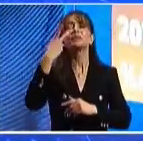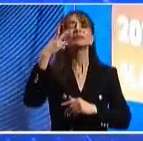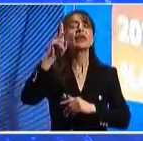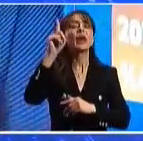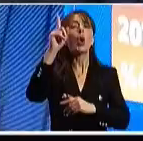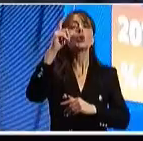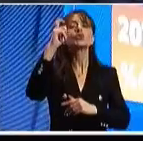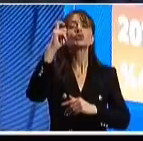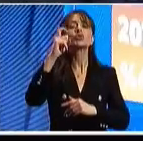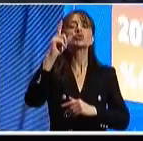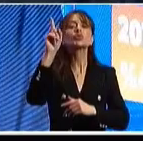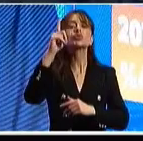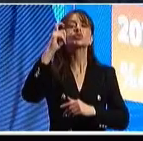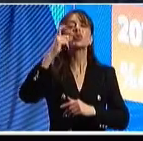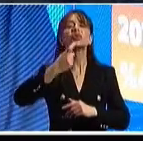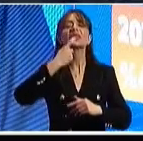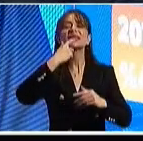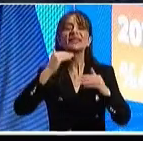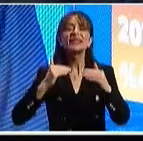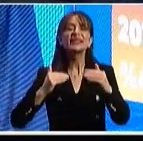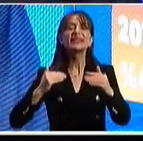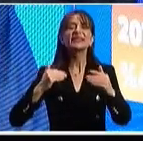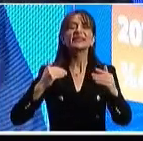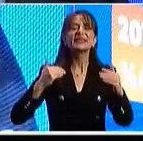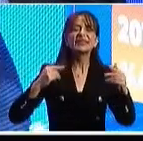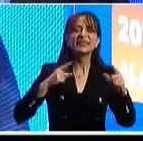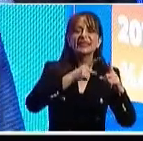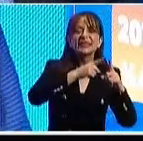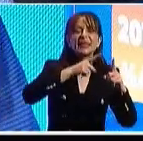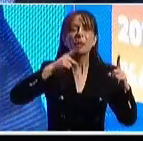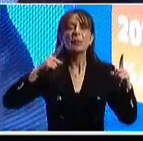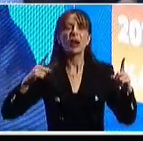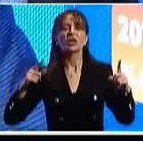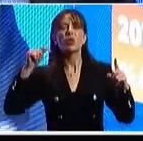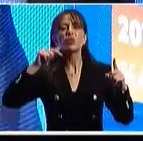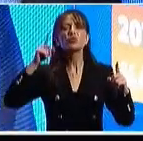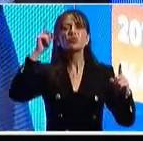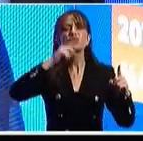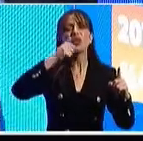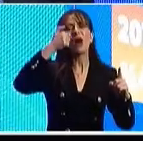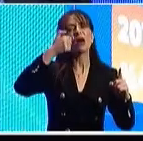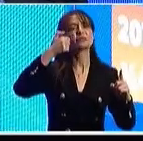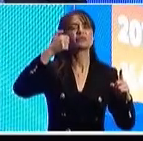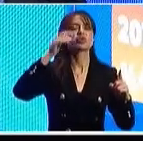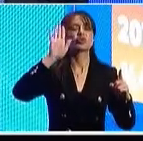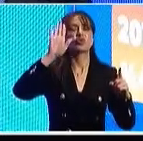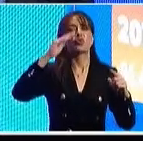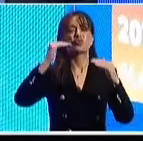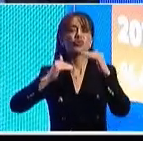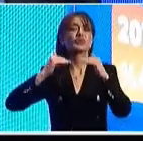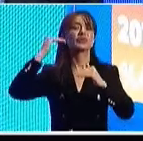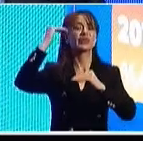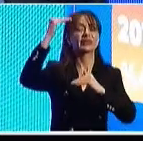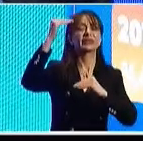bugün %64'e yükseldiği trafik yoğunluğunu biz inşallah 2029'da